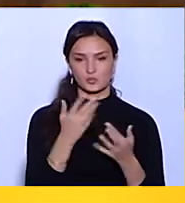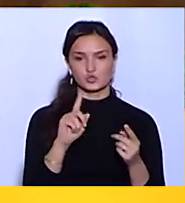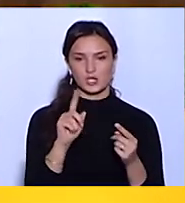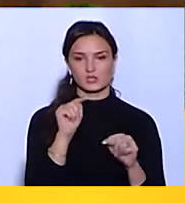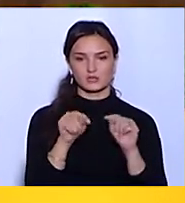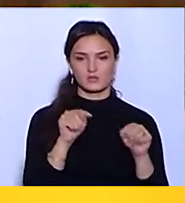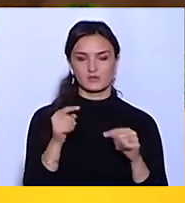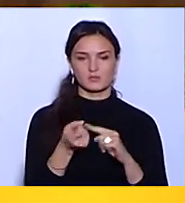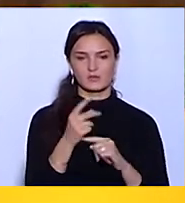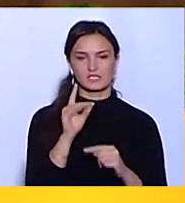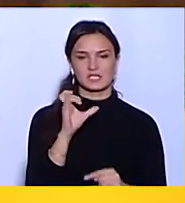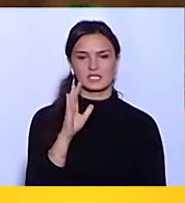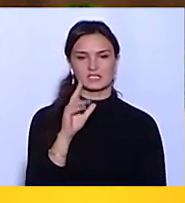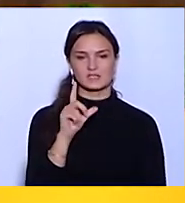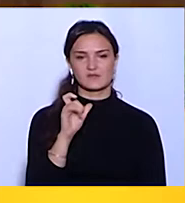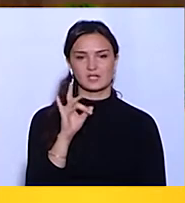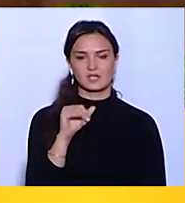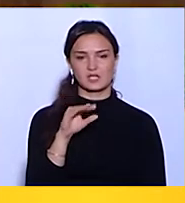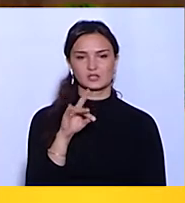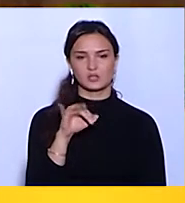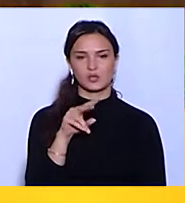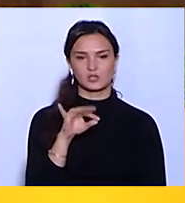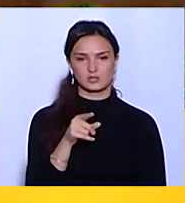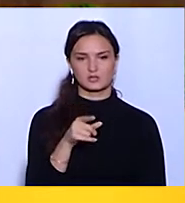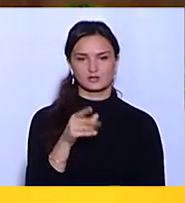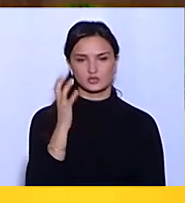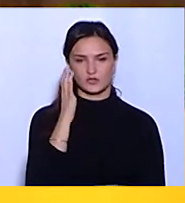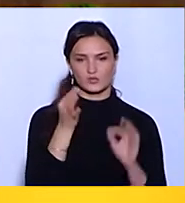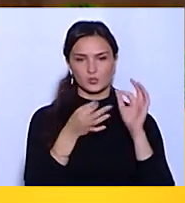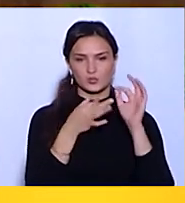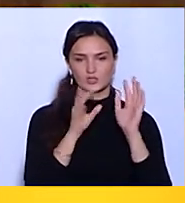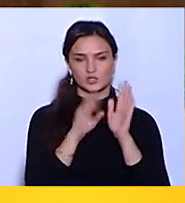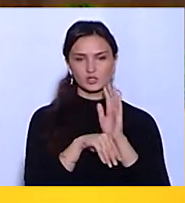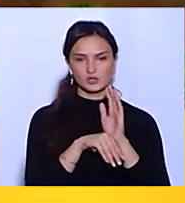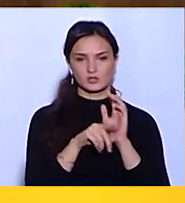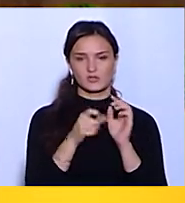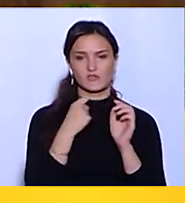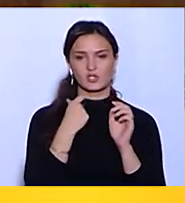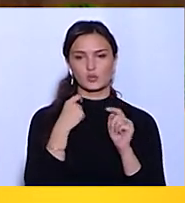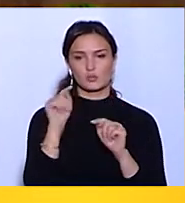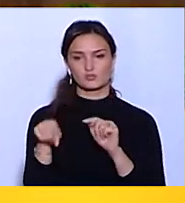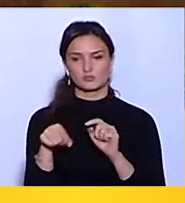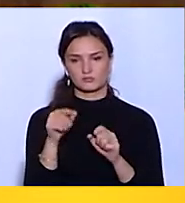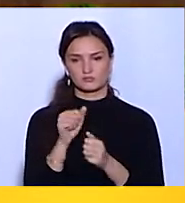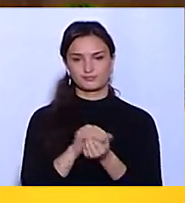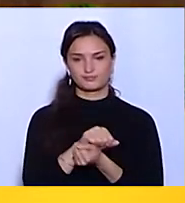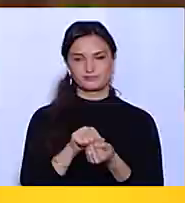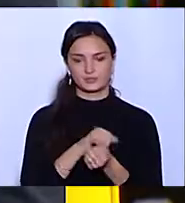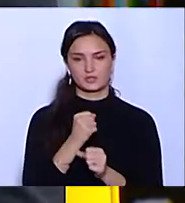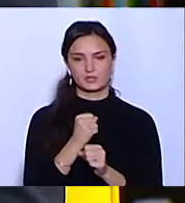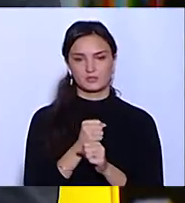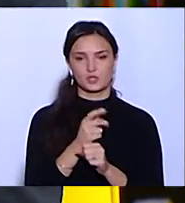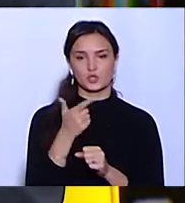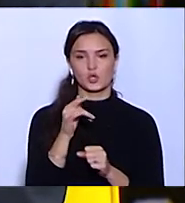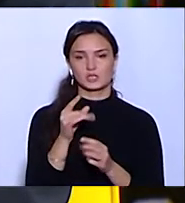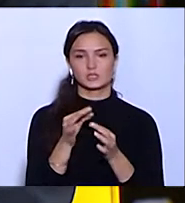რაღაცას, მაგალითად რეზვერატროლი, რომელიც არის შავ ყურძენში და მერე ხვდება ხოლმე ღვინოში. გოგიტა, ხომ